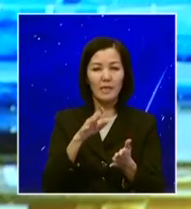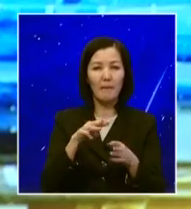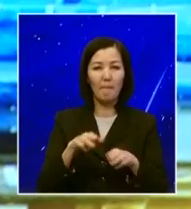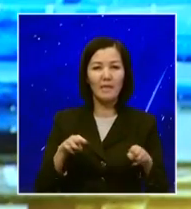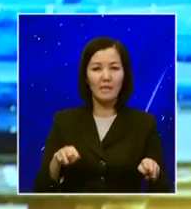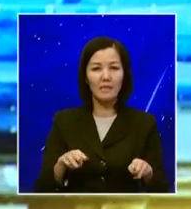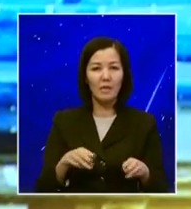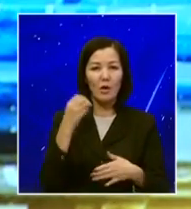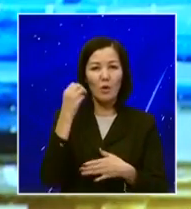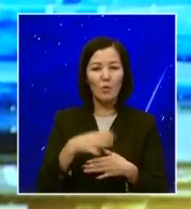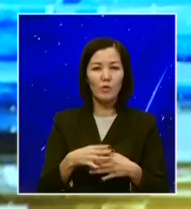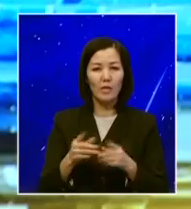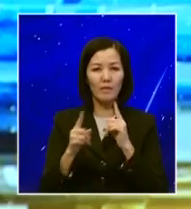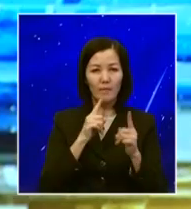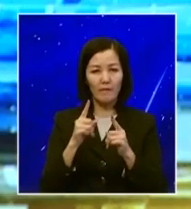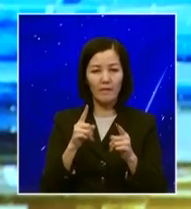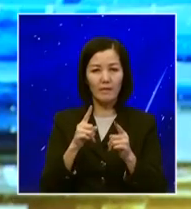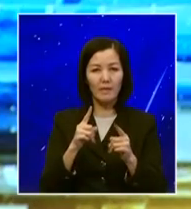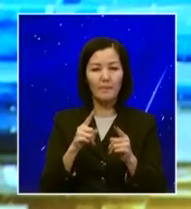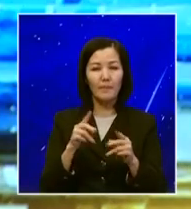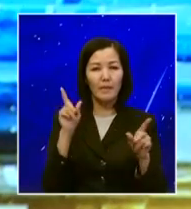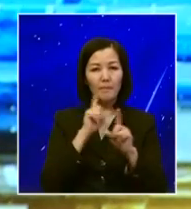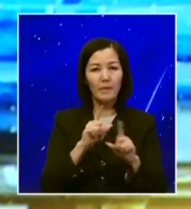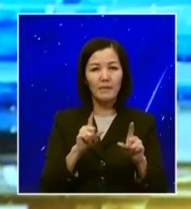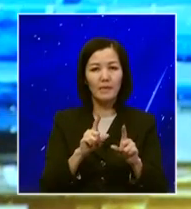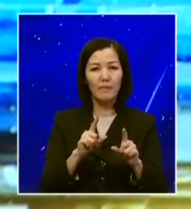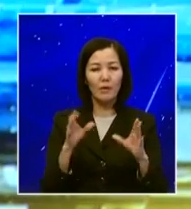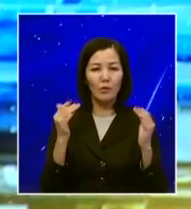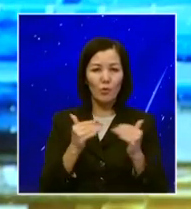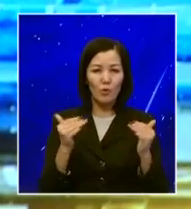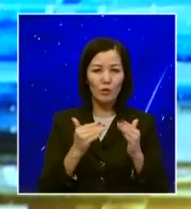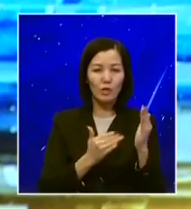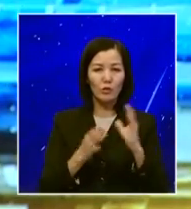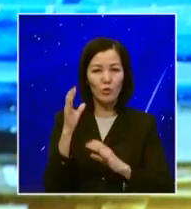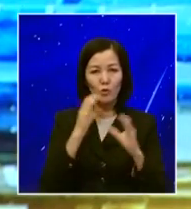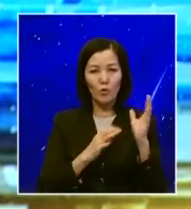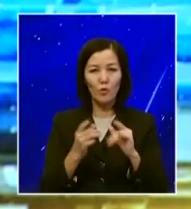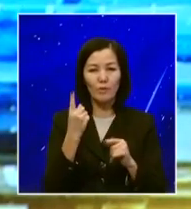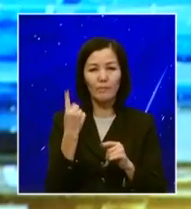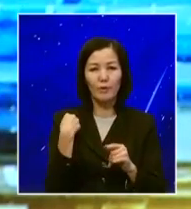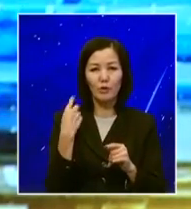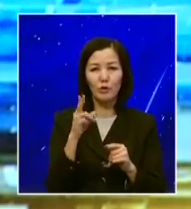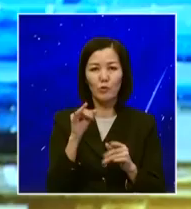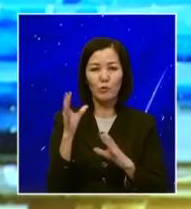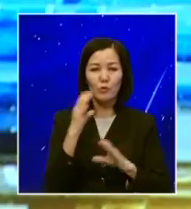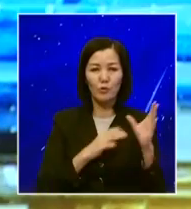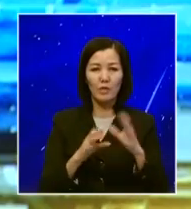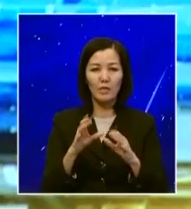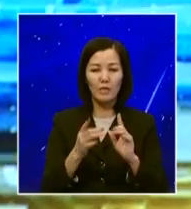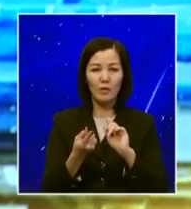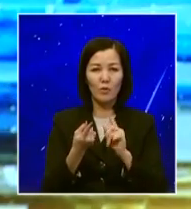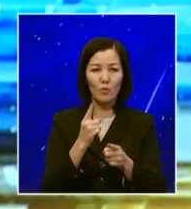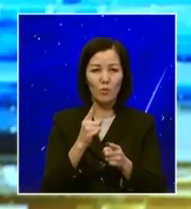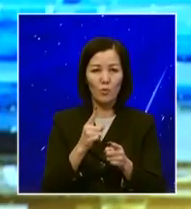Орталық коммуникациялар қызметінде болған брифингте. Мектеп оқушыларынан бөлек колледж бен жоғары оқу орындарының бірінші курс студенттері де офлайн оқуға